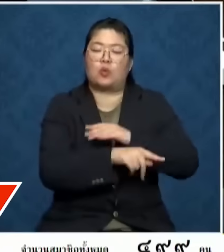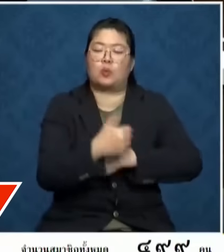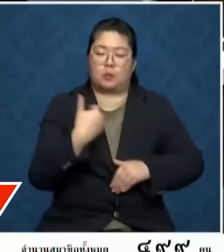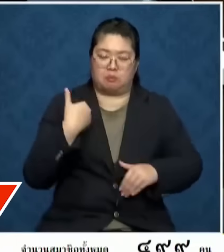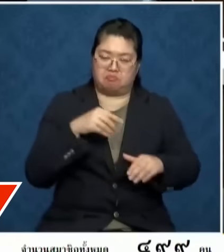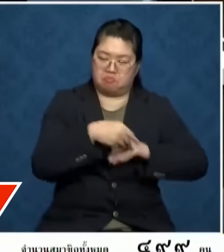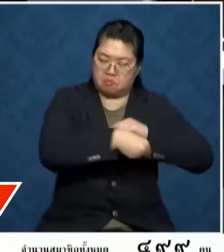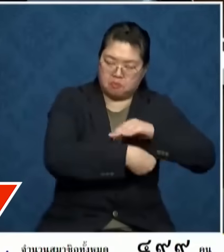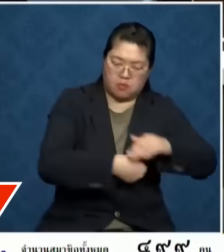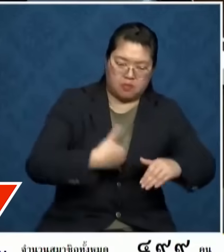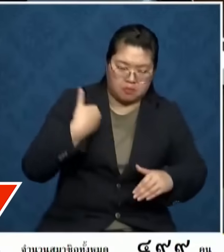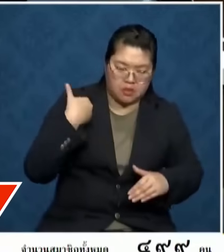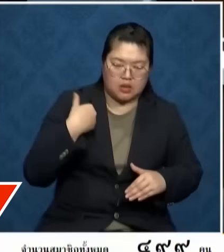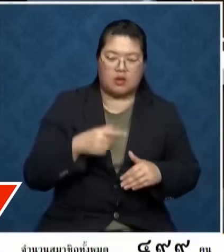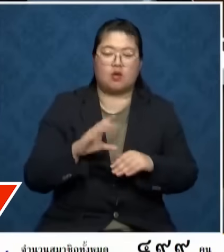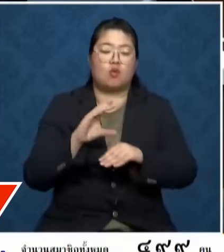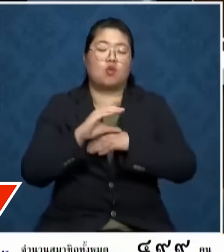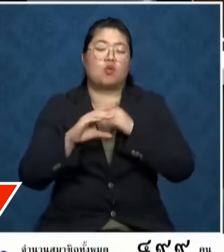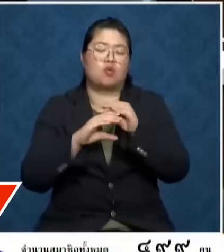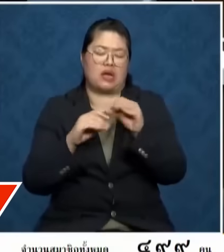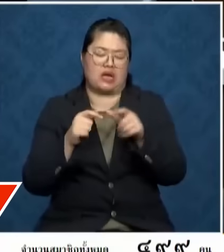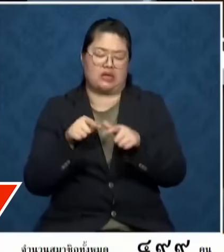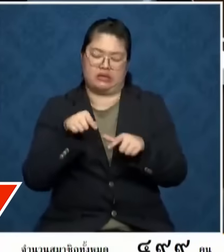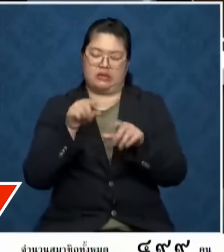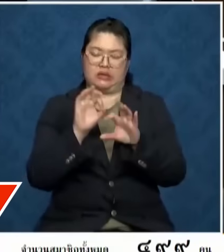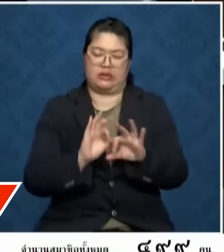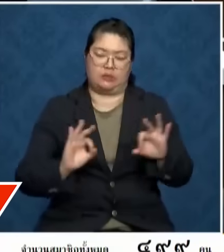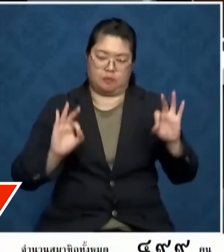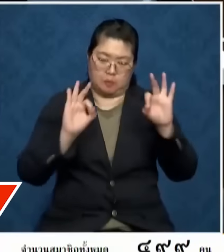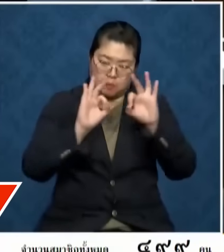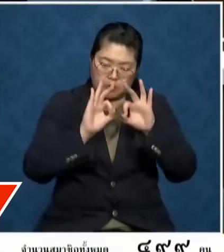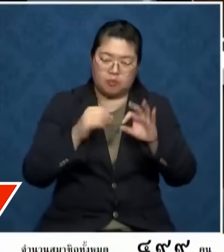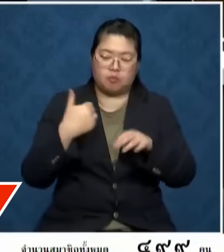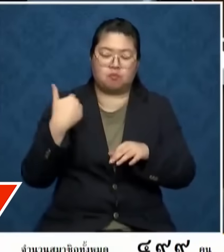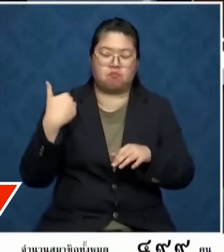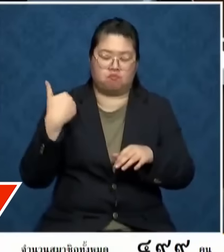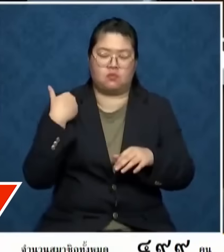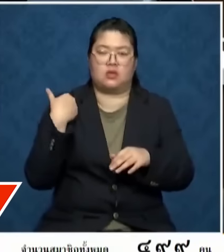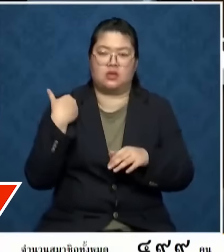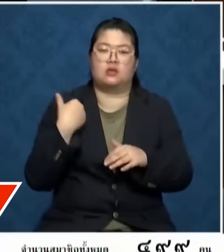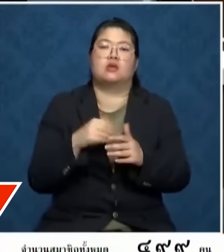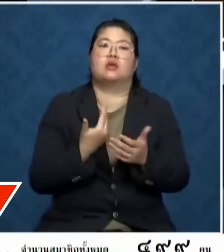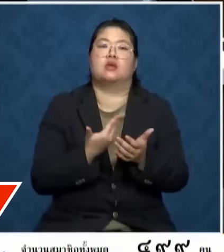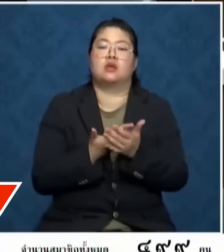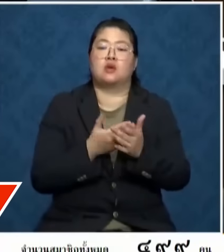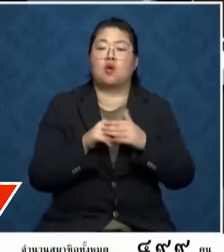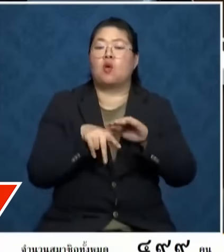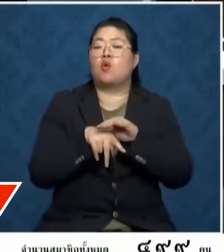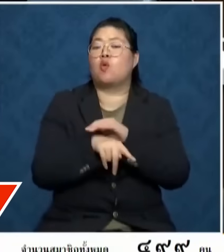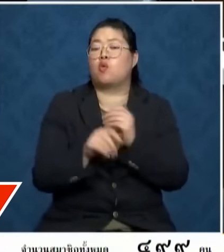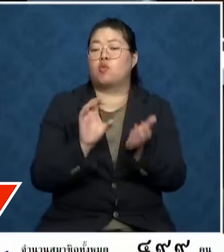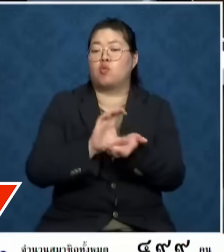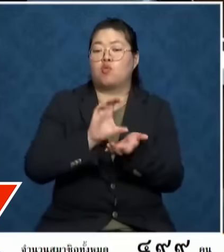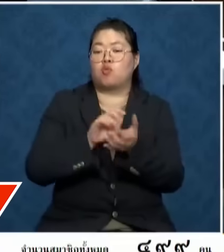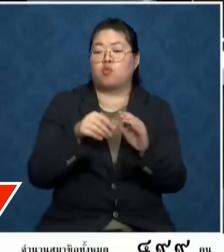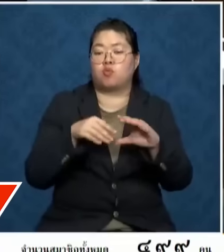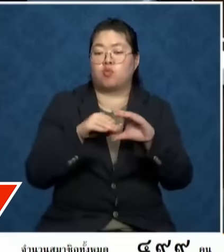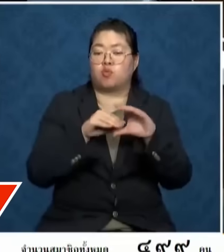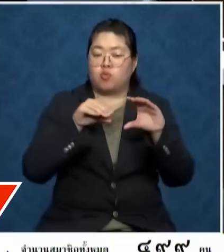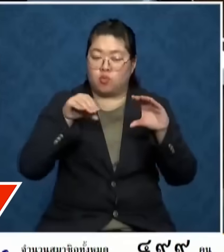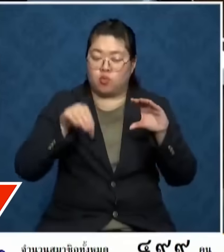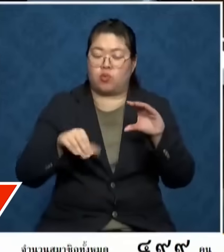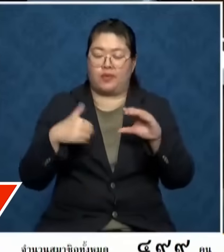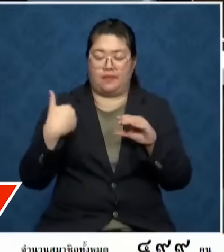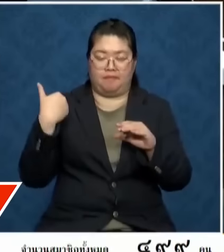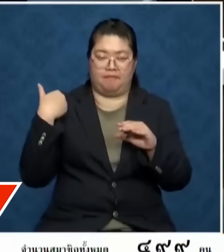เราก็เห็นว่าโครงการขนาดใหญ่หรือว่าโครงการขนาดเล็กเนี่ยนะครับเราจะเห็นว่ามีการมันมีเรื่องของนะครับการ